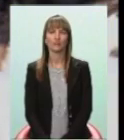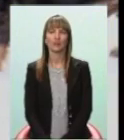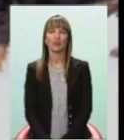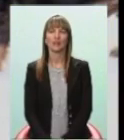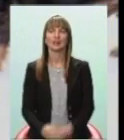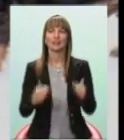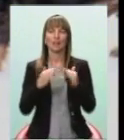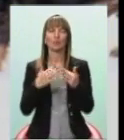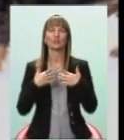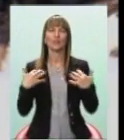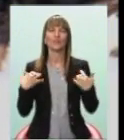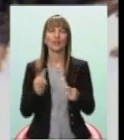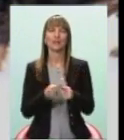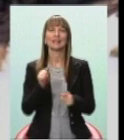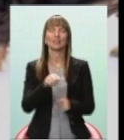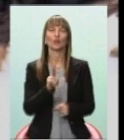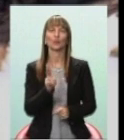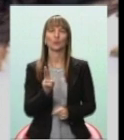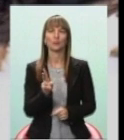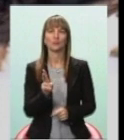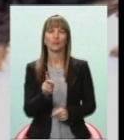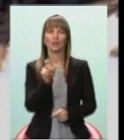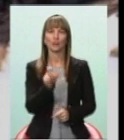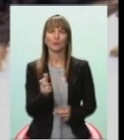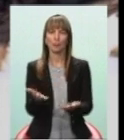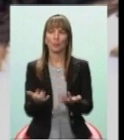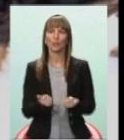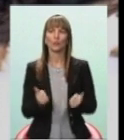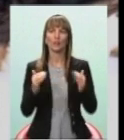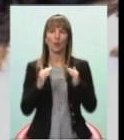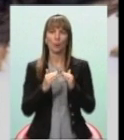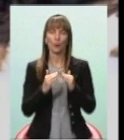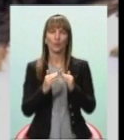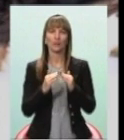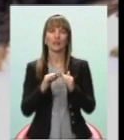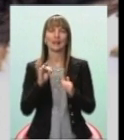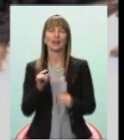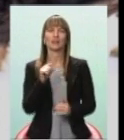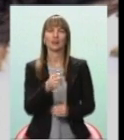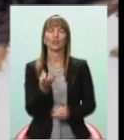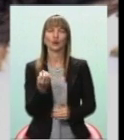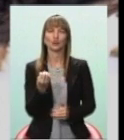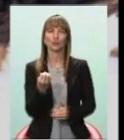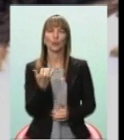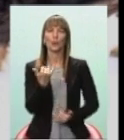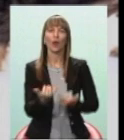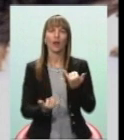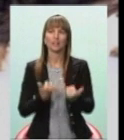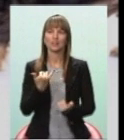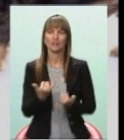Домашние животные – это те, которые люди берут домой, и они еще их